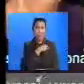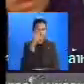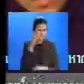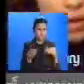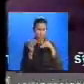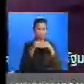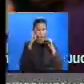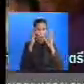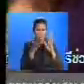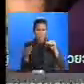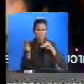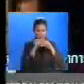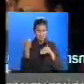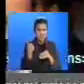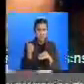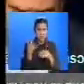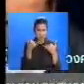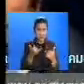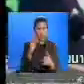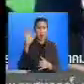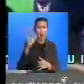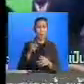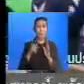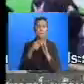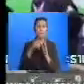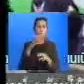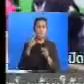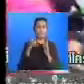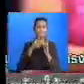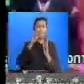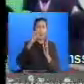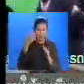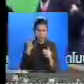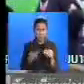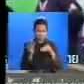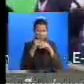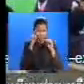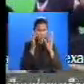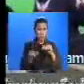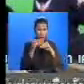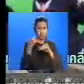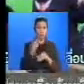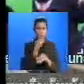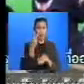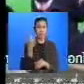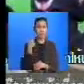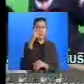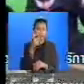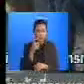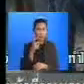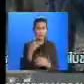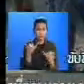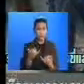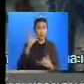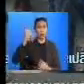ๆนี้หลังจากที่เม็กซิโกได้เปิดเผยว่ามีผู้เสียชีวิตล่าสุดเพิ่มอีก 2รายอย่างไรก็ตามองค์การอนามัย